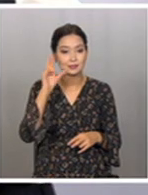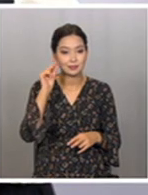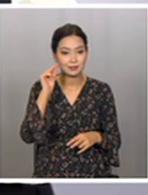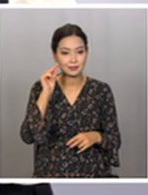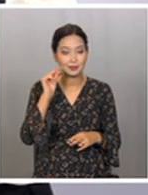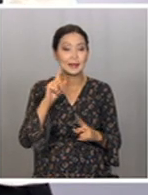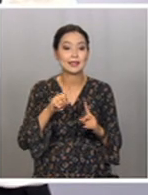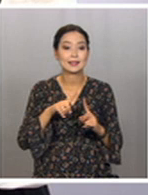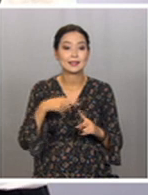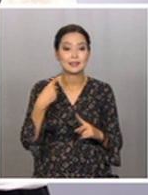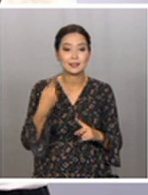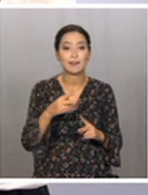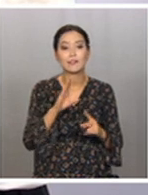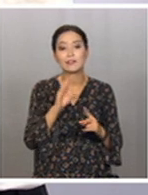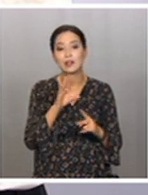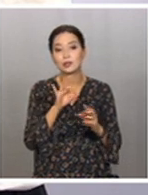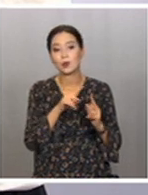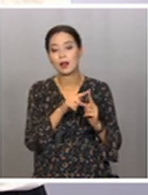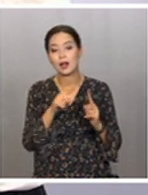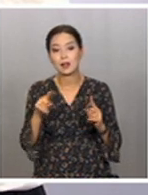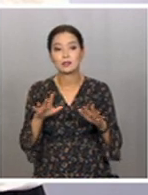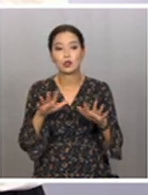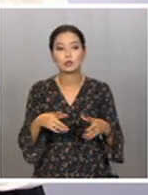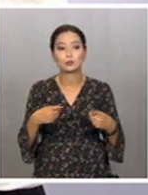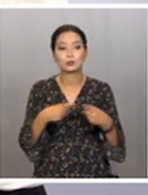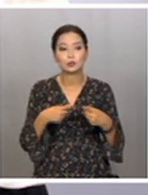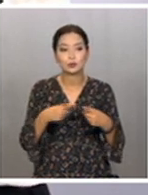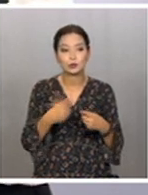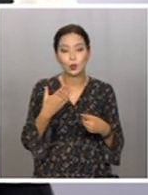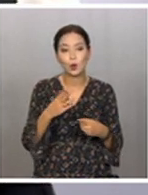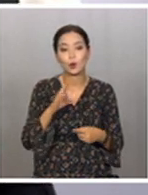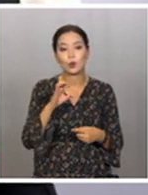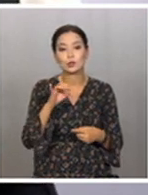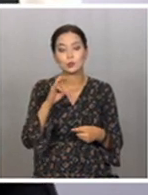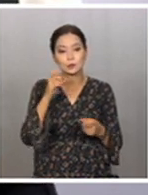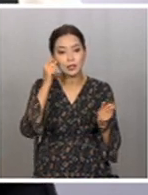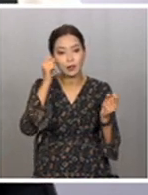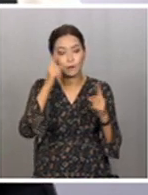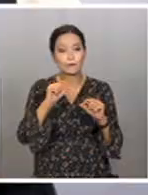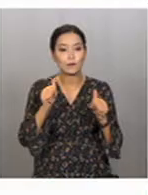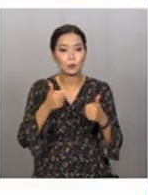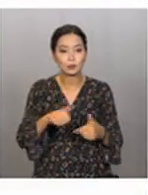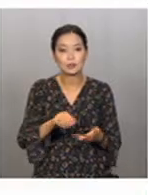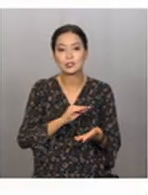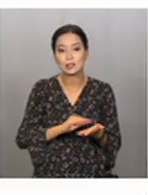Келесі, векторлардың арасындағы бұрыштың косинусын анықтайтын формуланы жазыңыз.